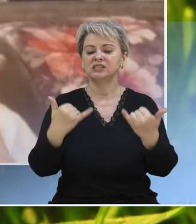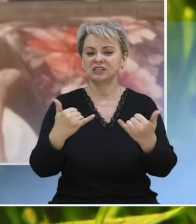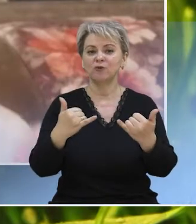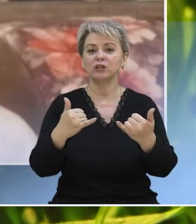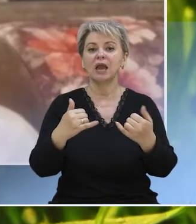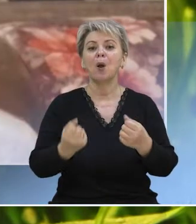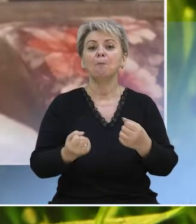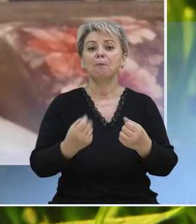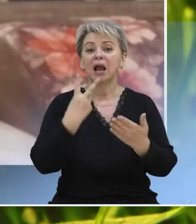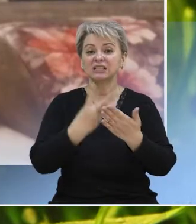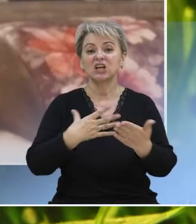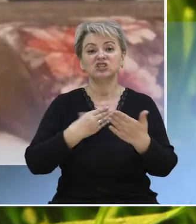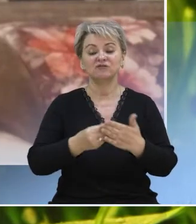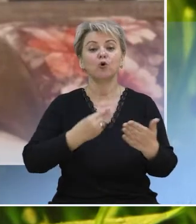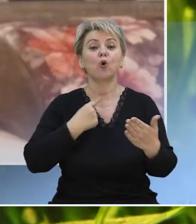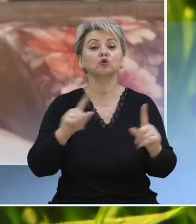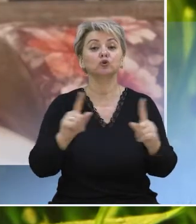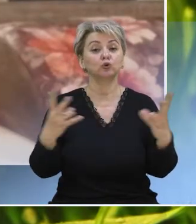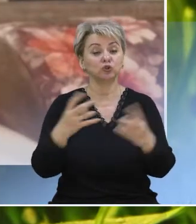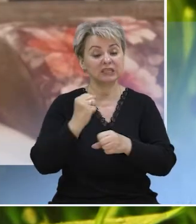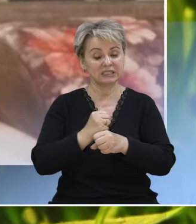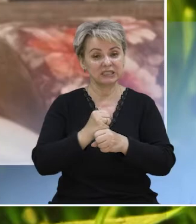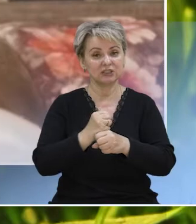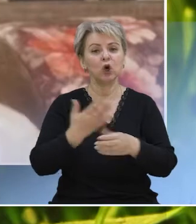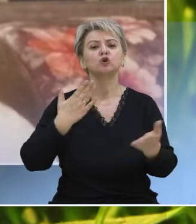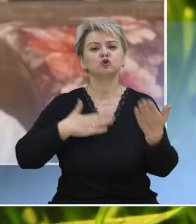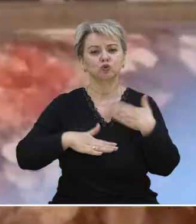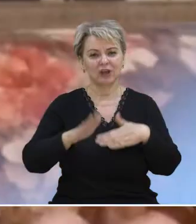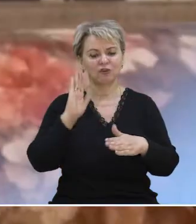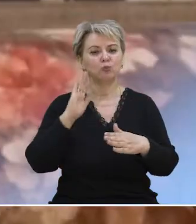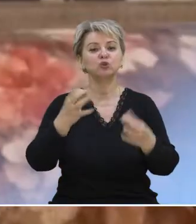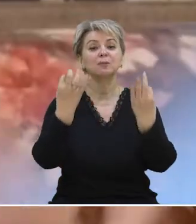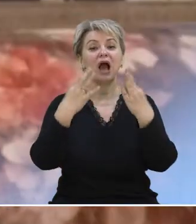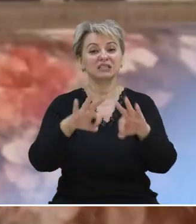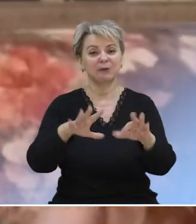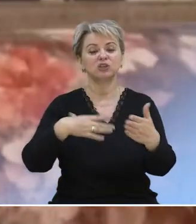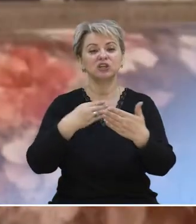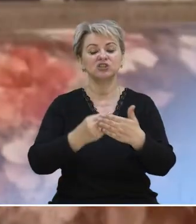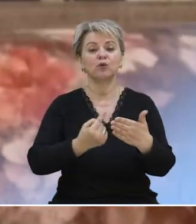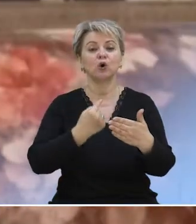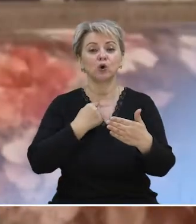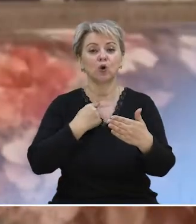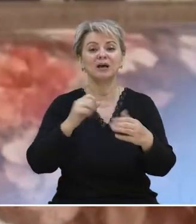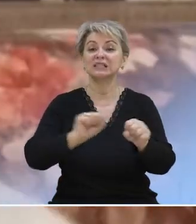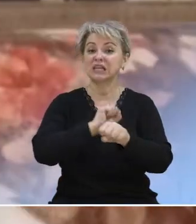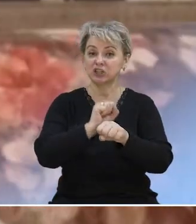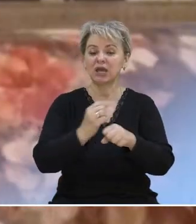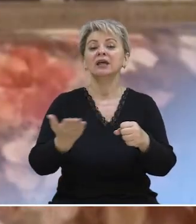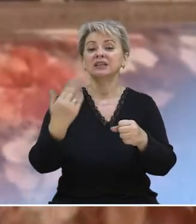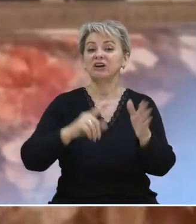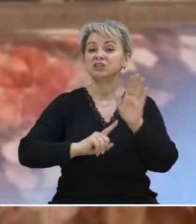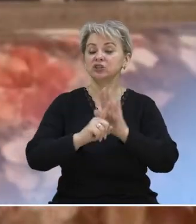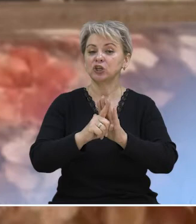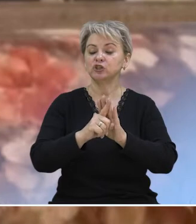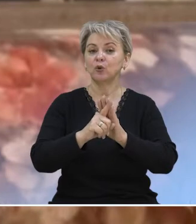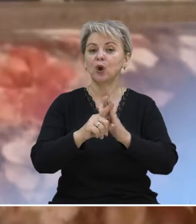телеканала сегодня вот пробудили свой голос? Что нужно сделать? С удовольствием будем освобождать свой голос от блоков и зажимов. Но